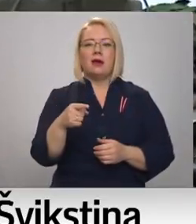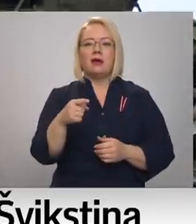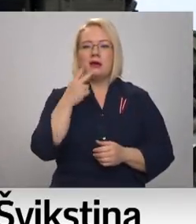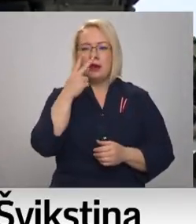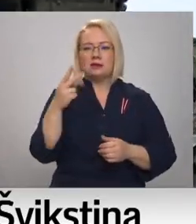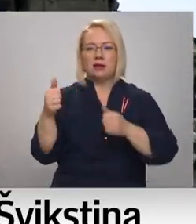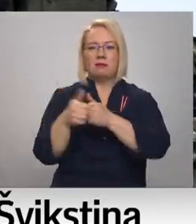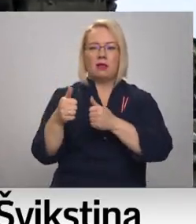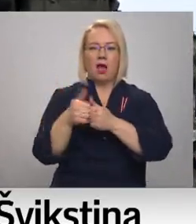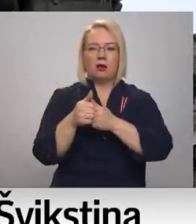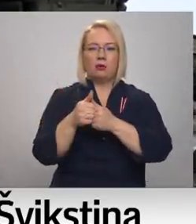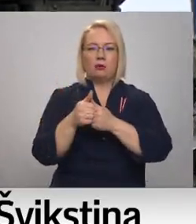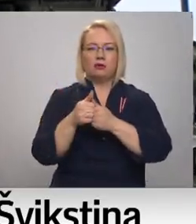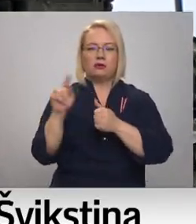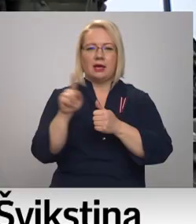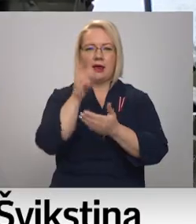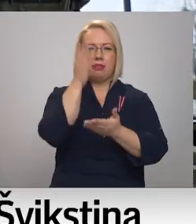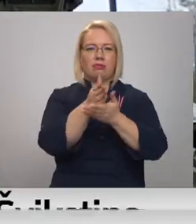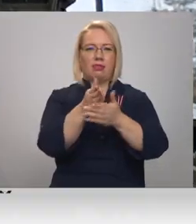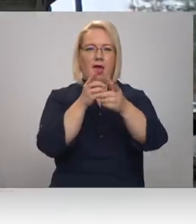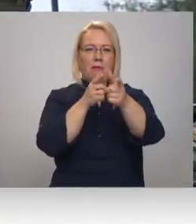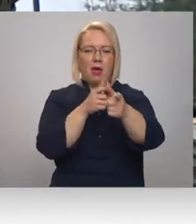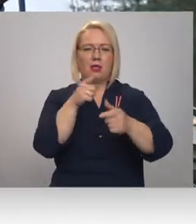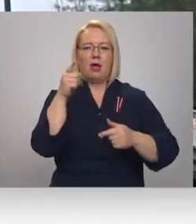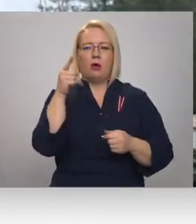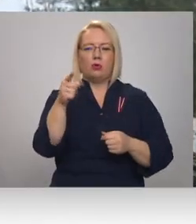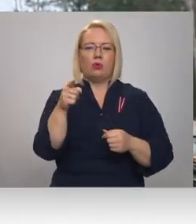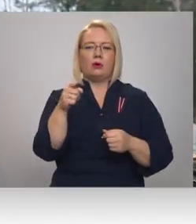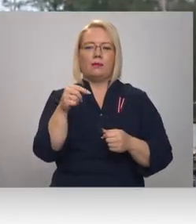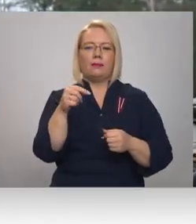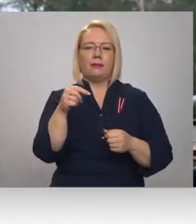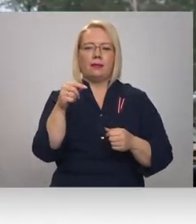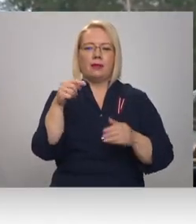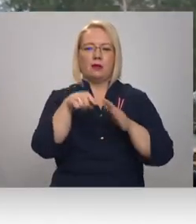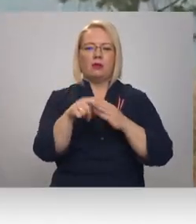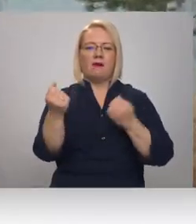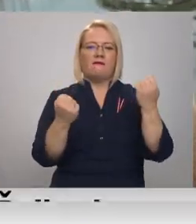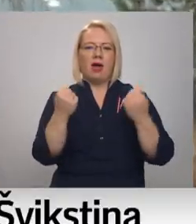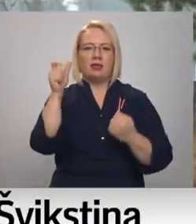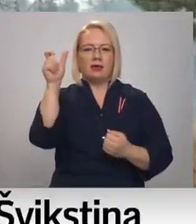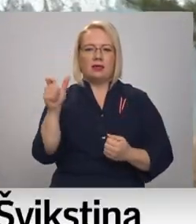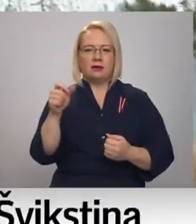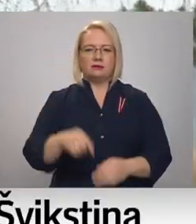redzēt, blakus atrodas tēmētājs, tā ir tēmētāja pozīcija, un tur atrodas vadītājs.